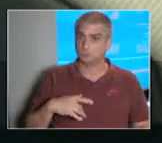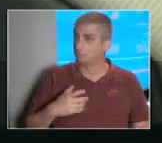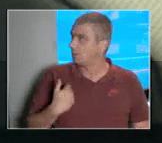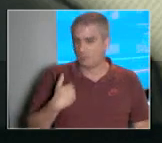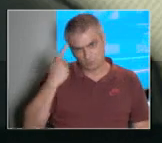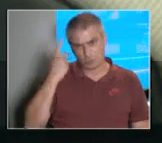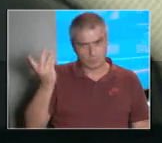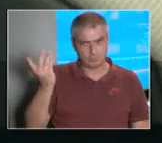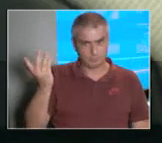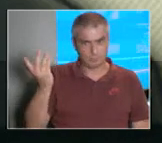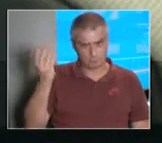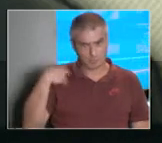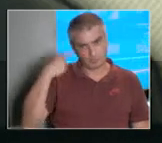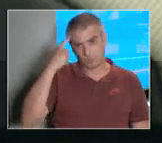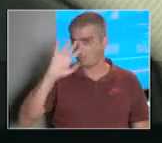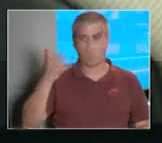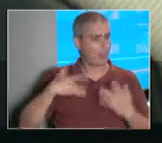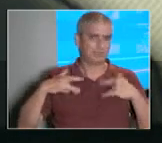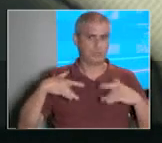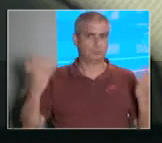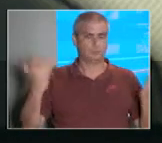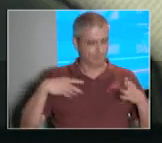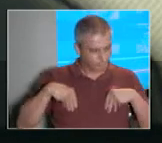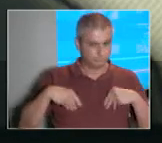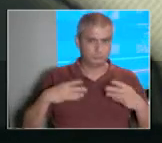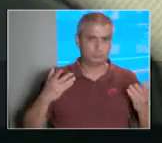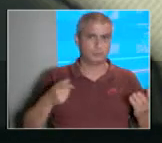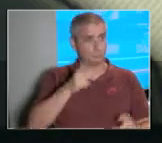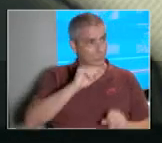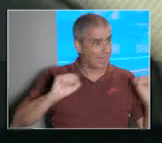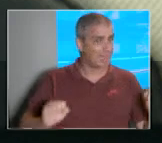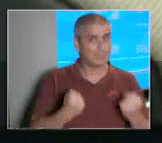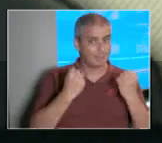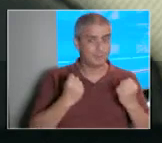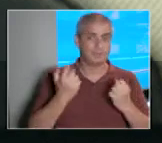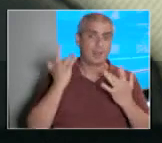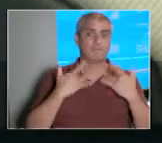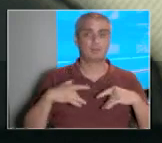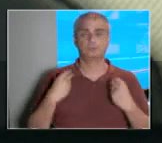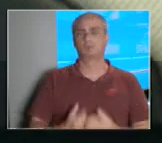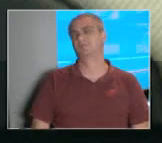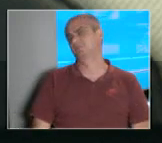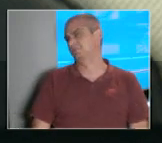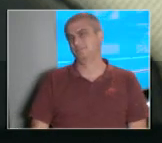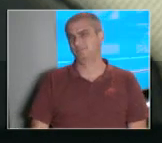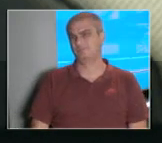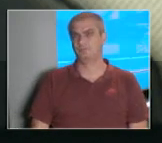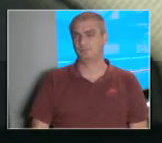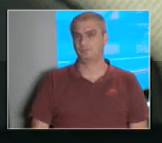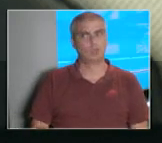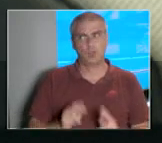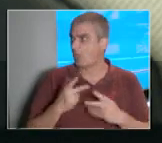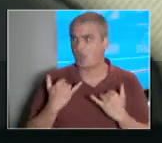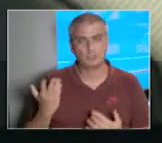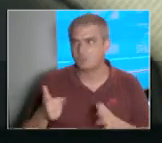גם אנחנו יודעים ללמוד. אנחנו גם יודעים שלא כל תירוץ, אנחנו מקבלים את זה. דבר, הוא יצטרך להתאמץ, להביא תירוץ טוב. כי הוא לא היה יכול